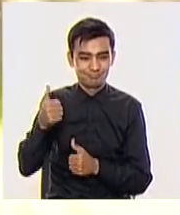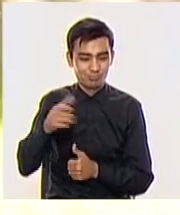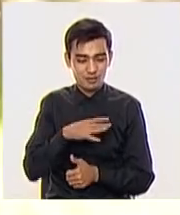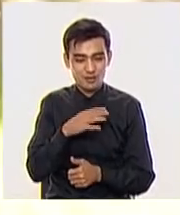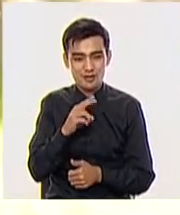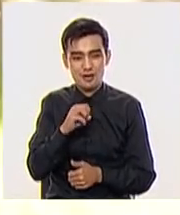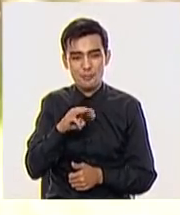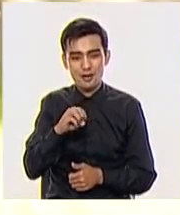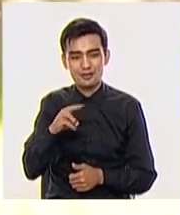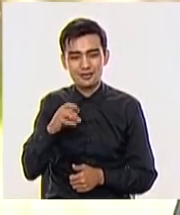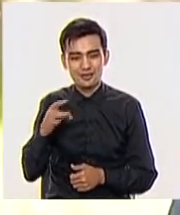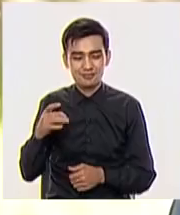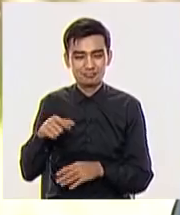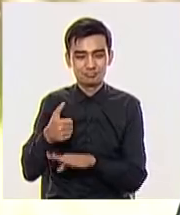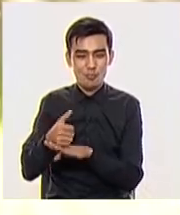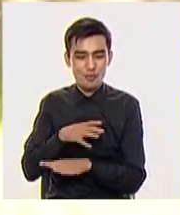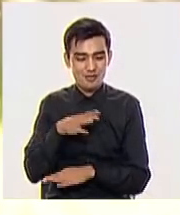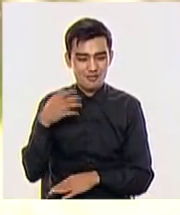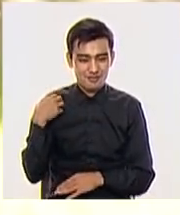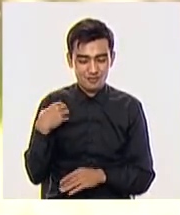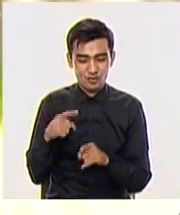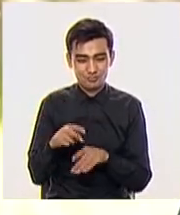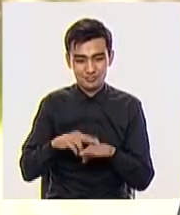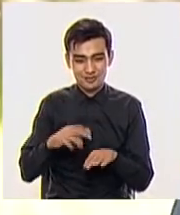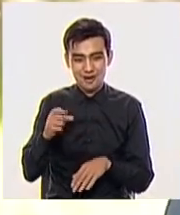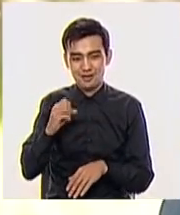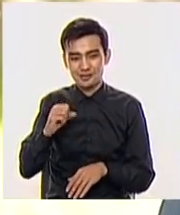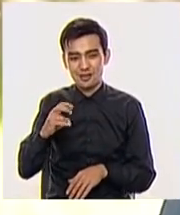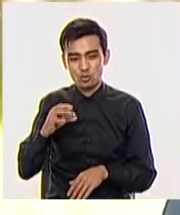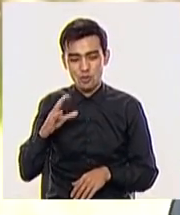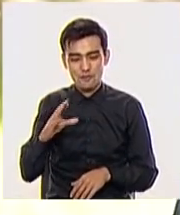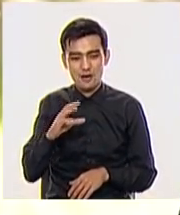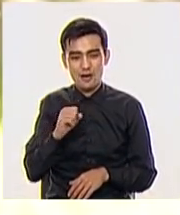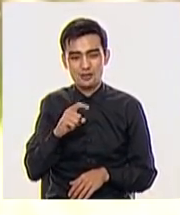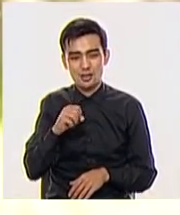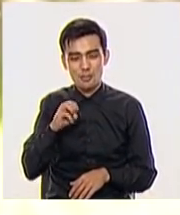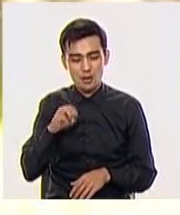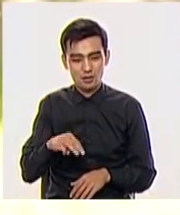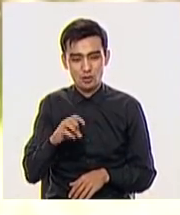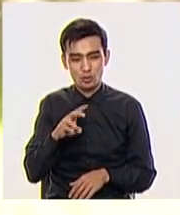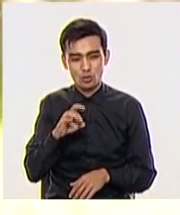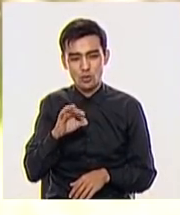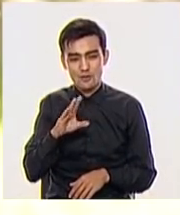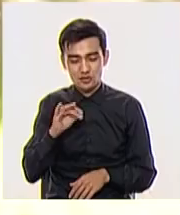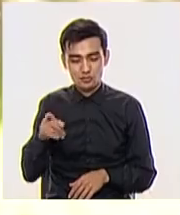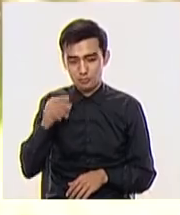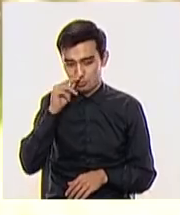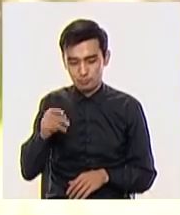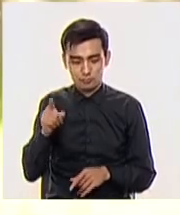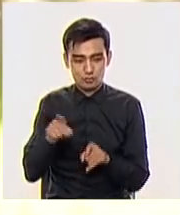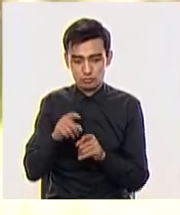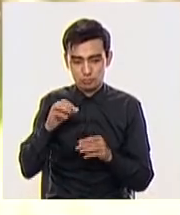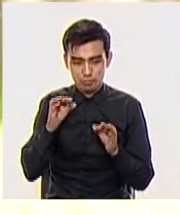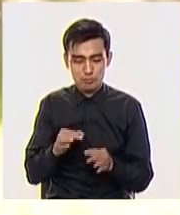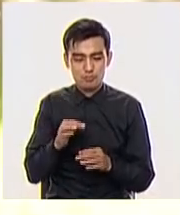калган 53-800 аскери бөлүмнүн штаб бастыгы Асанов Азамат Нурумович онуку да дурус эмес.